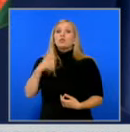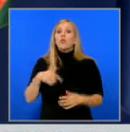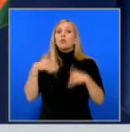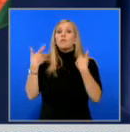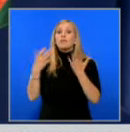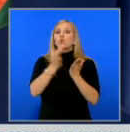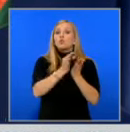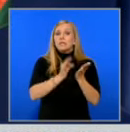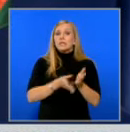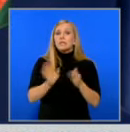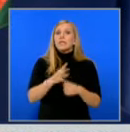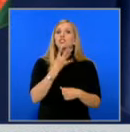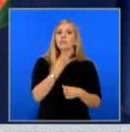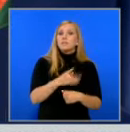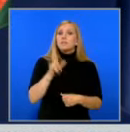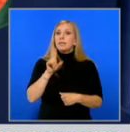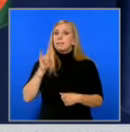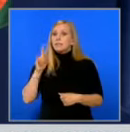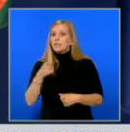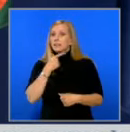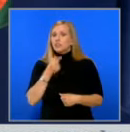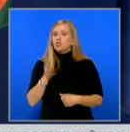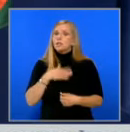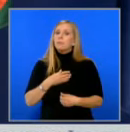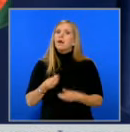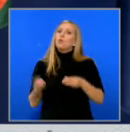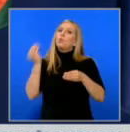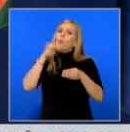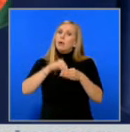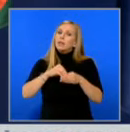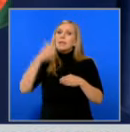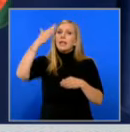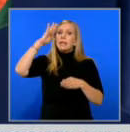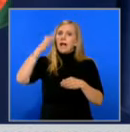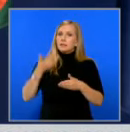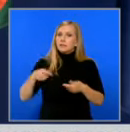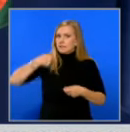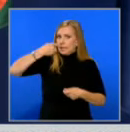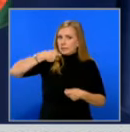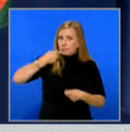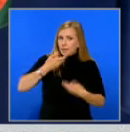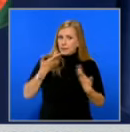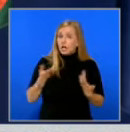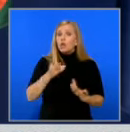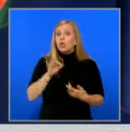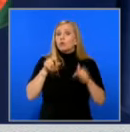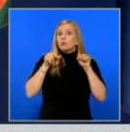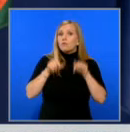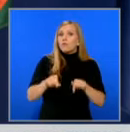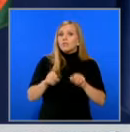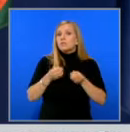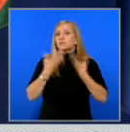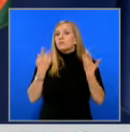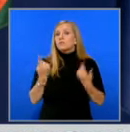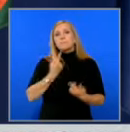четърти седми и 10-ти клас ще има допълнителна дата заявяване на такова оценяване но това ще се